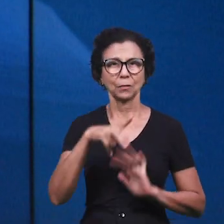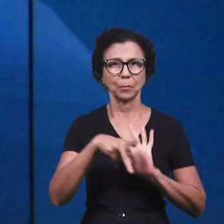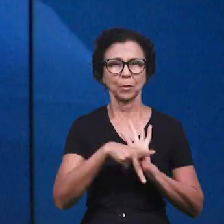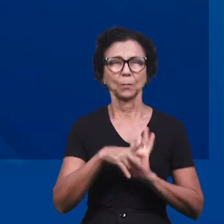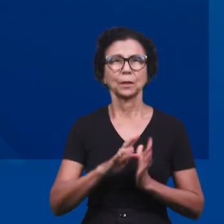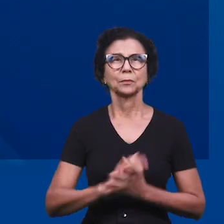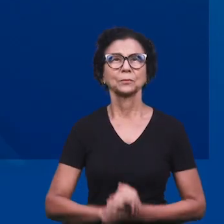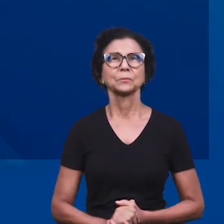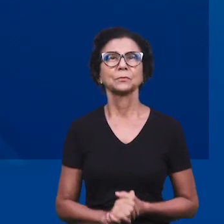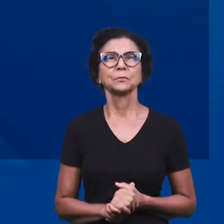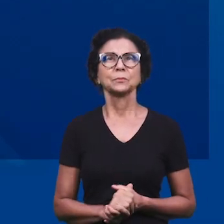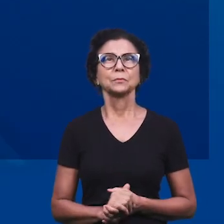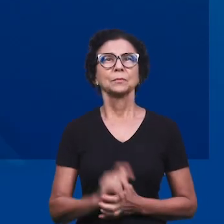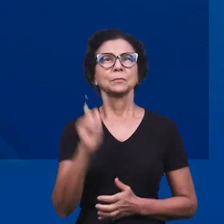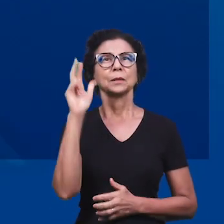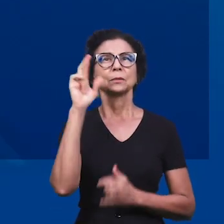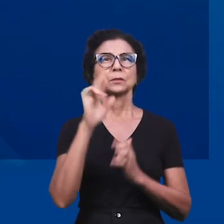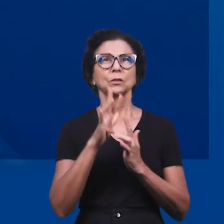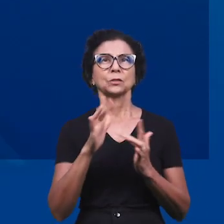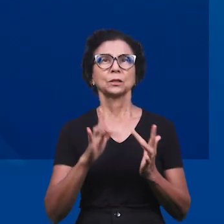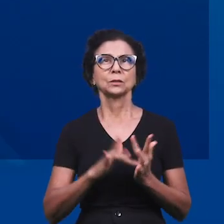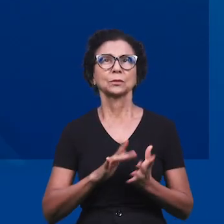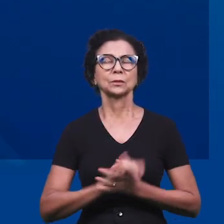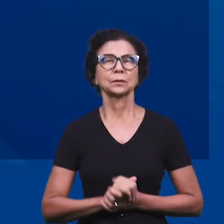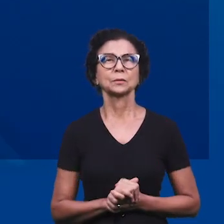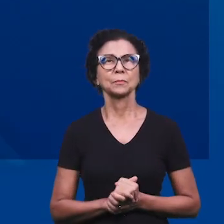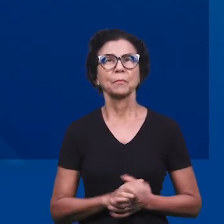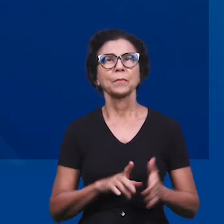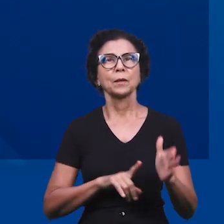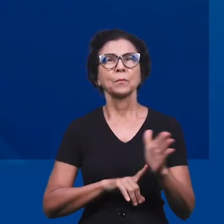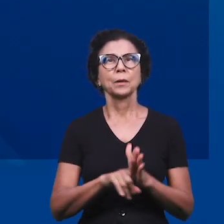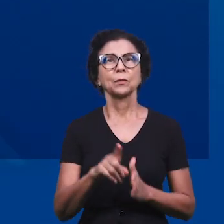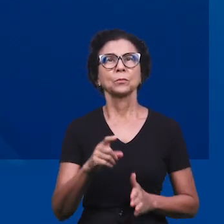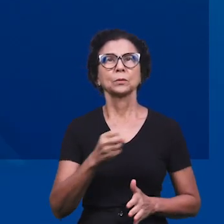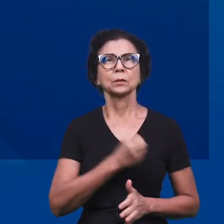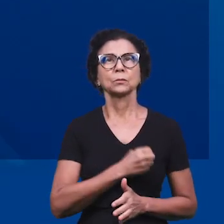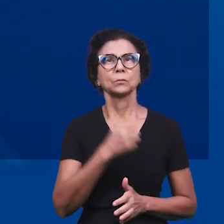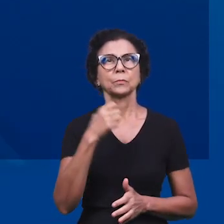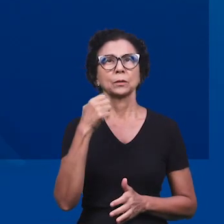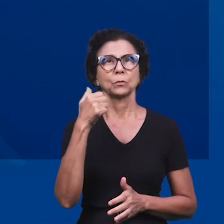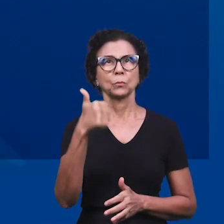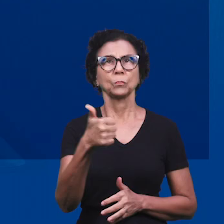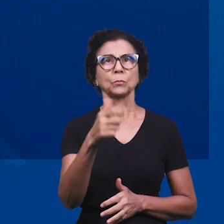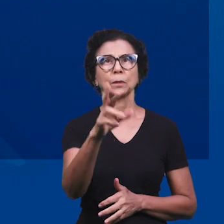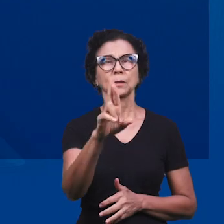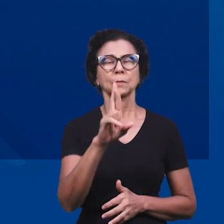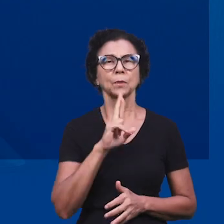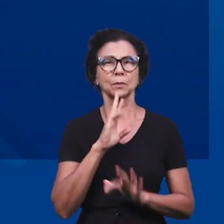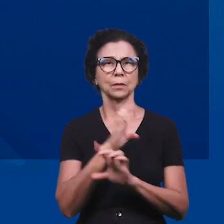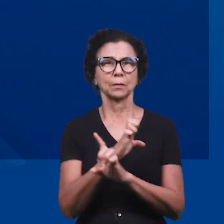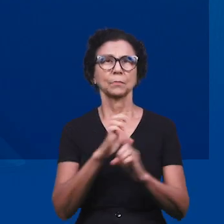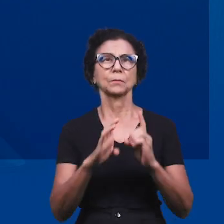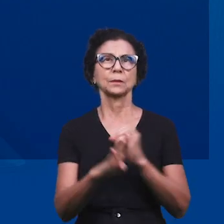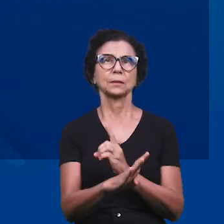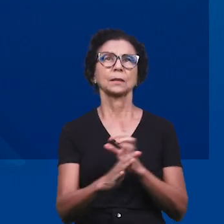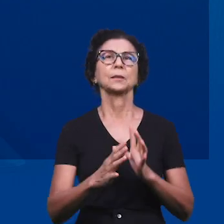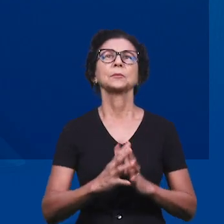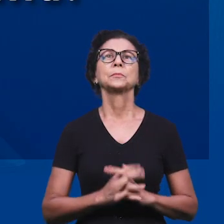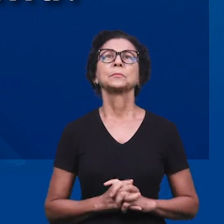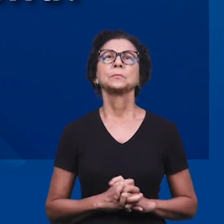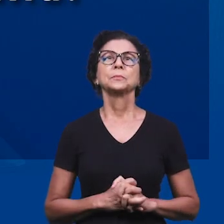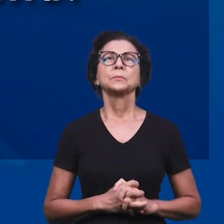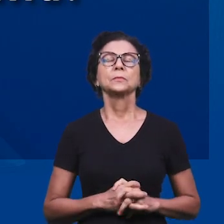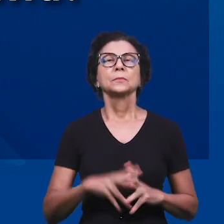russa. Мир Божий, отвечая на первый вопрос библейской воскресной школы, в